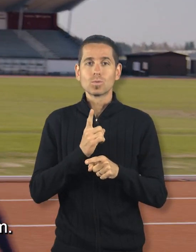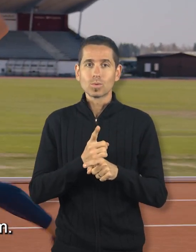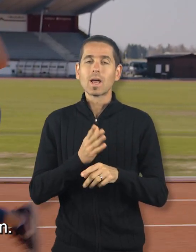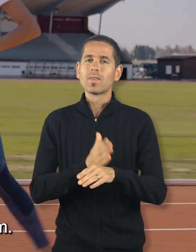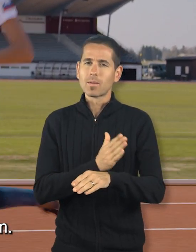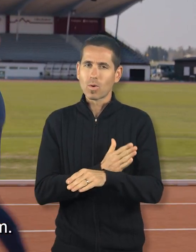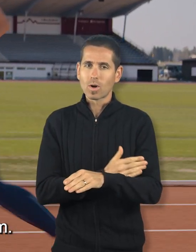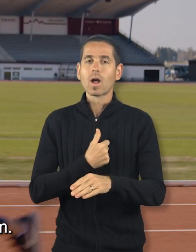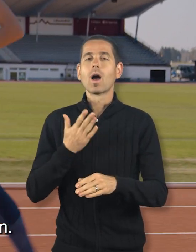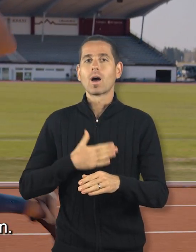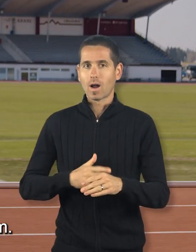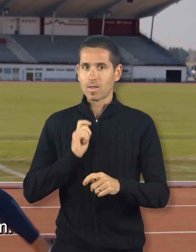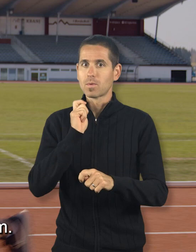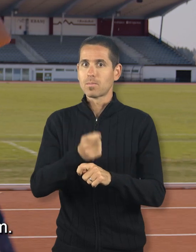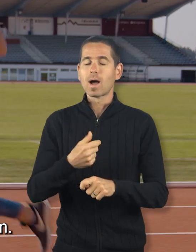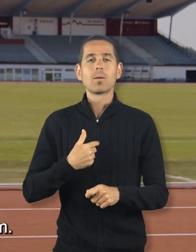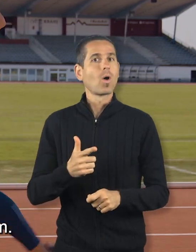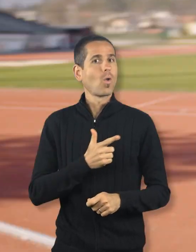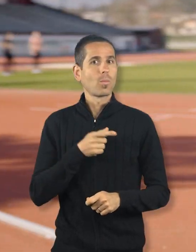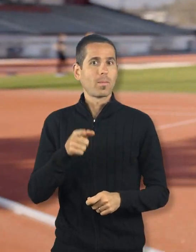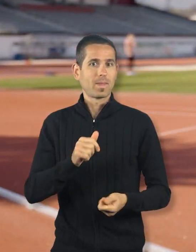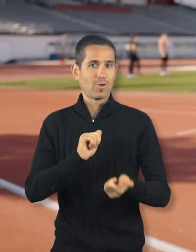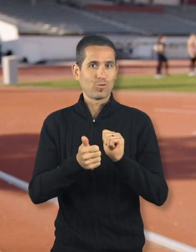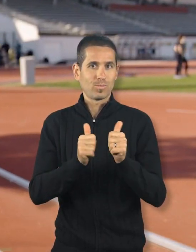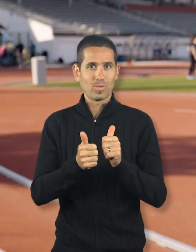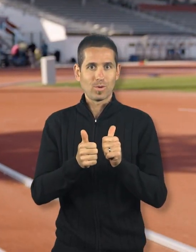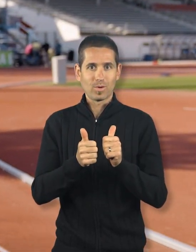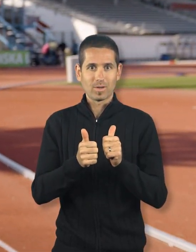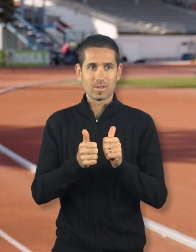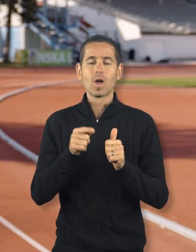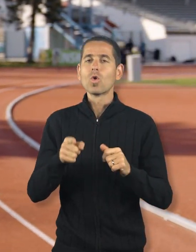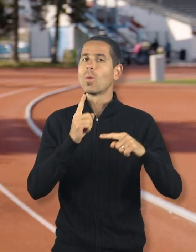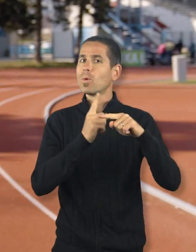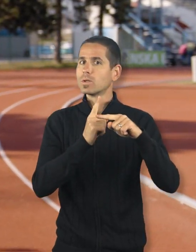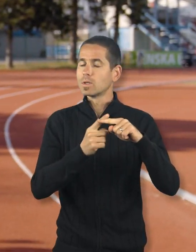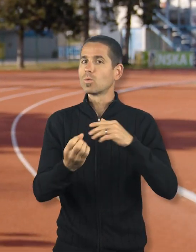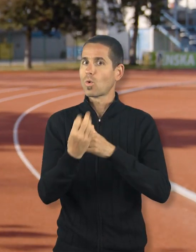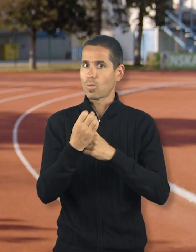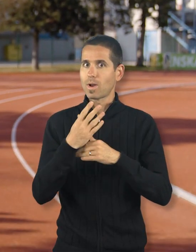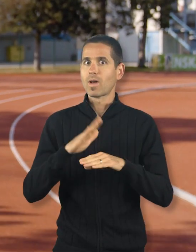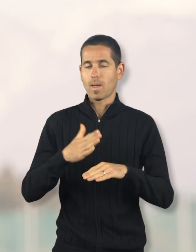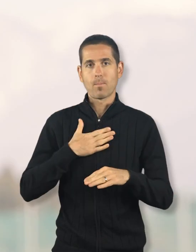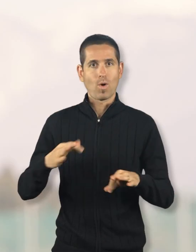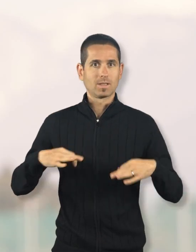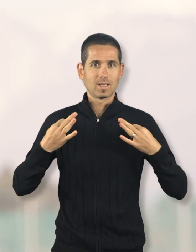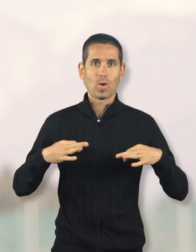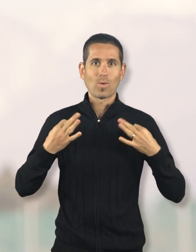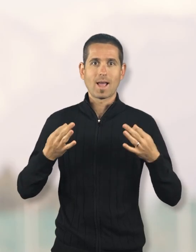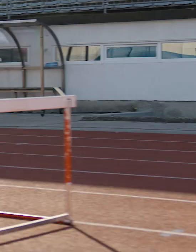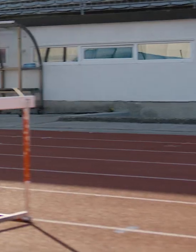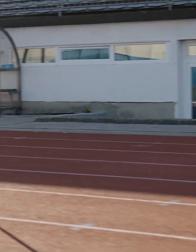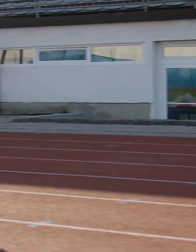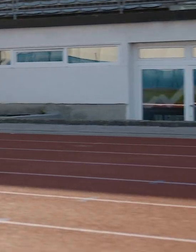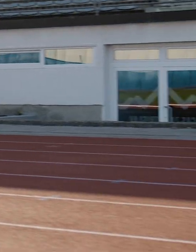trenirati, tudi napore rada premagam, ljubim ta šport, kar pozitivno vpliva na moje